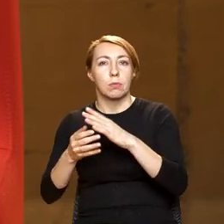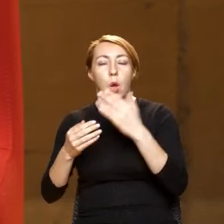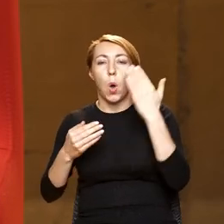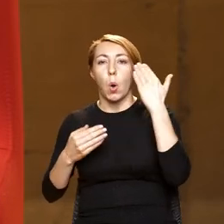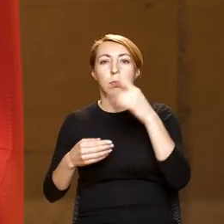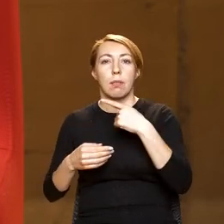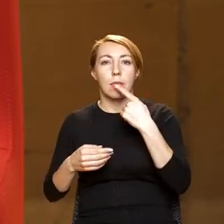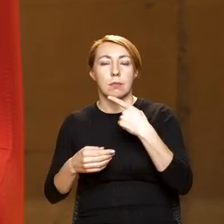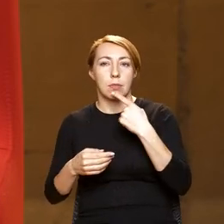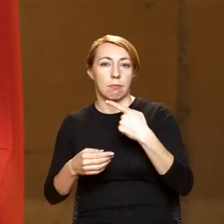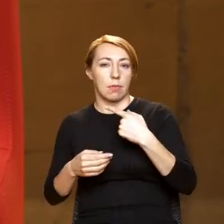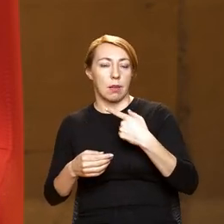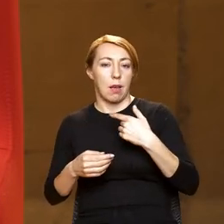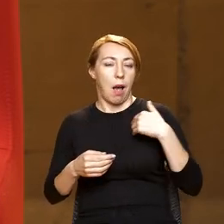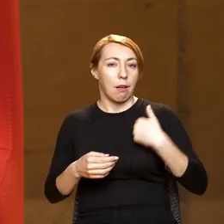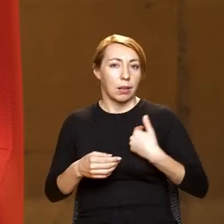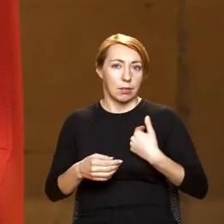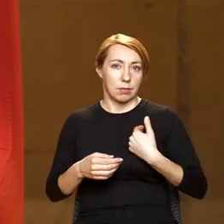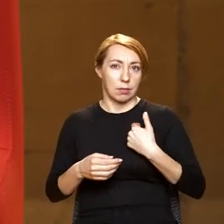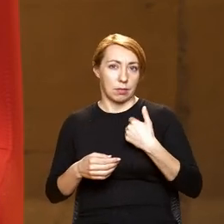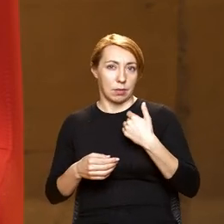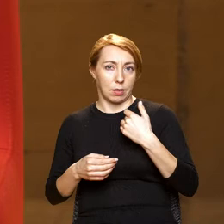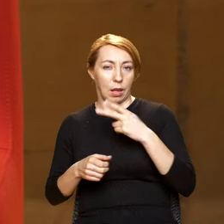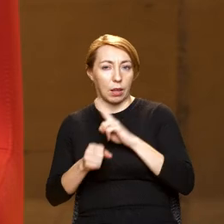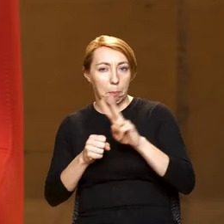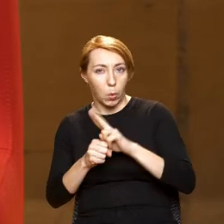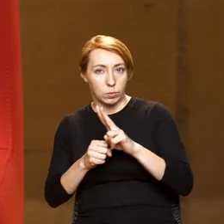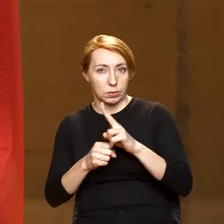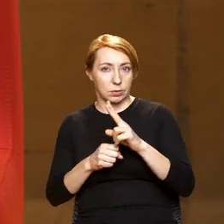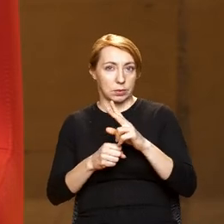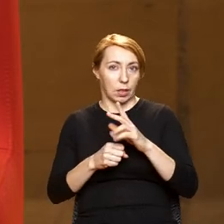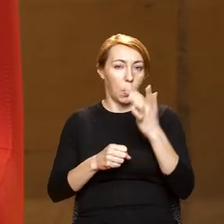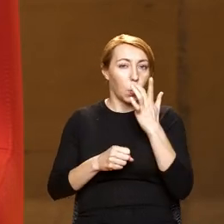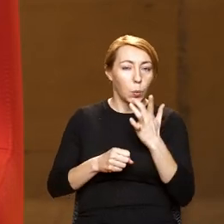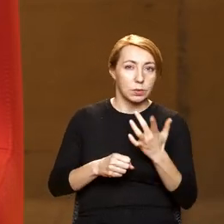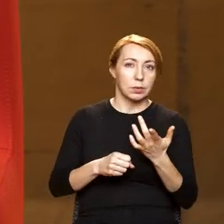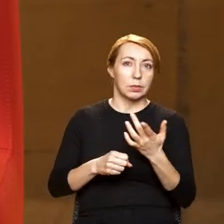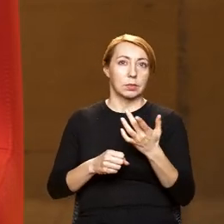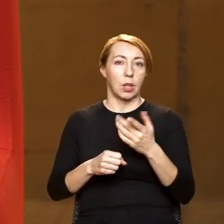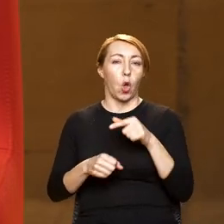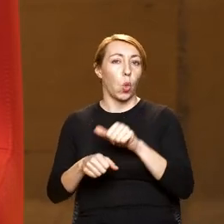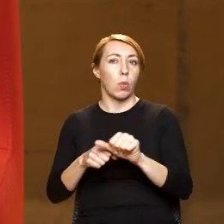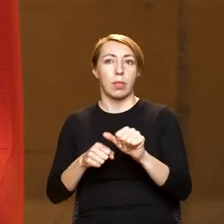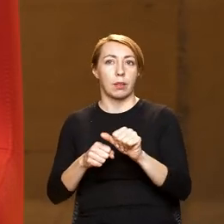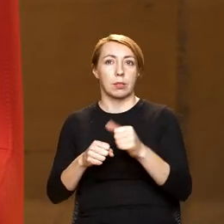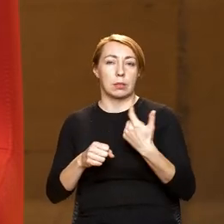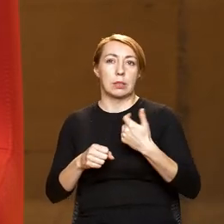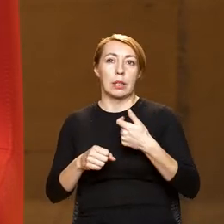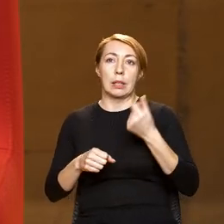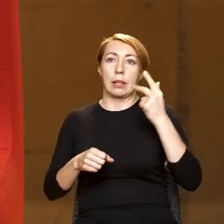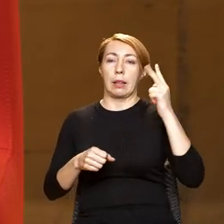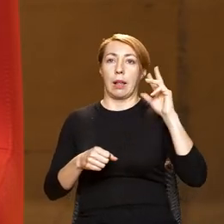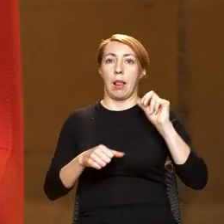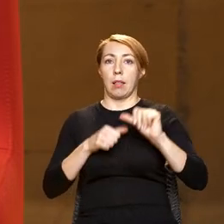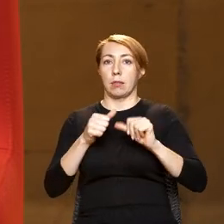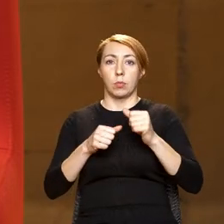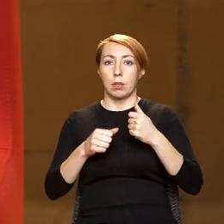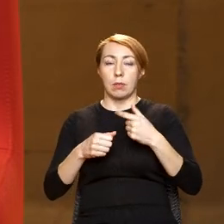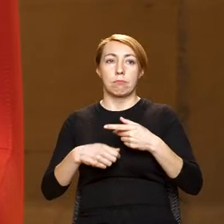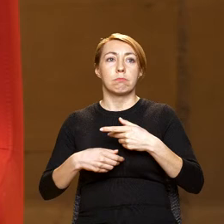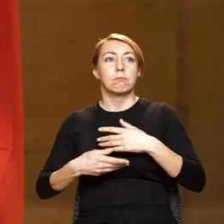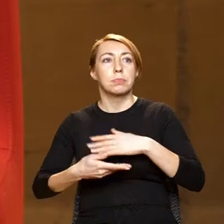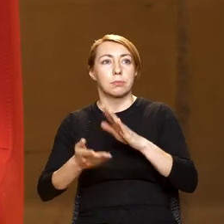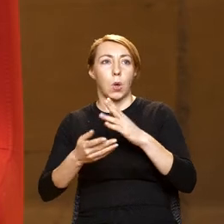obcojęzyczne, angielskie, japońskie, rosyjskie. I to nie sprzed kilkudziesięciu lat, ale wydane w ciągu ostatnich